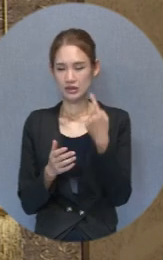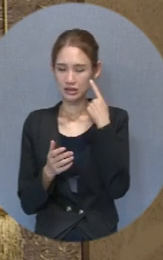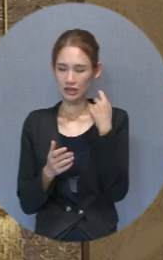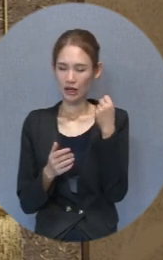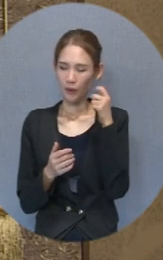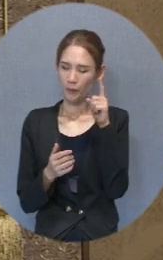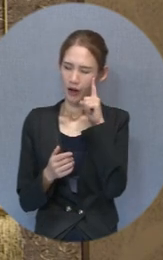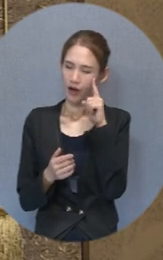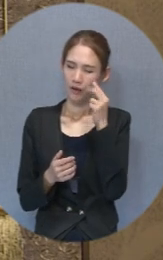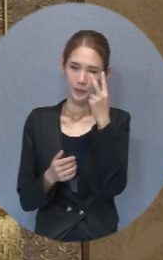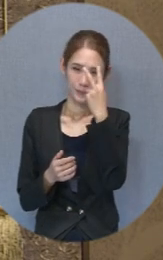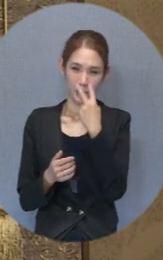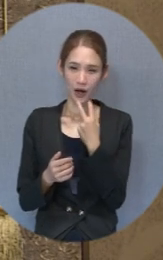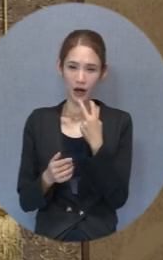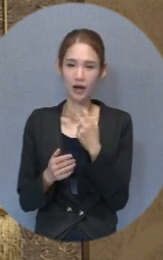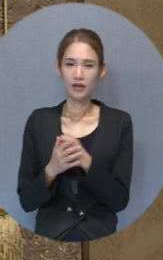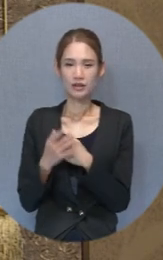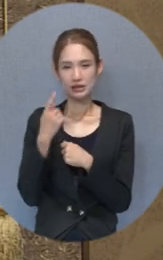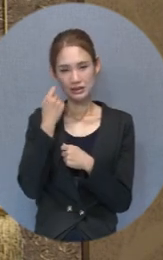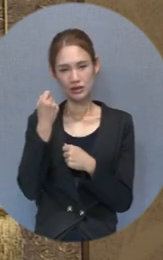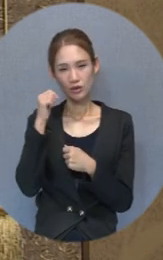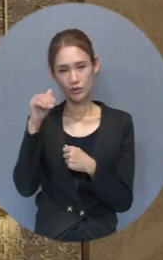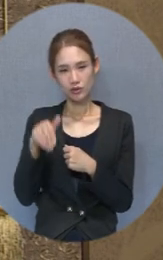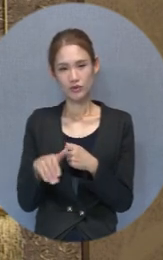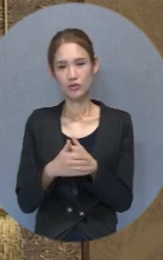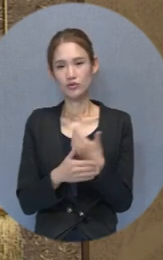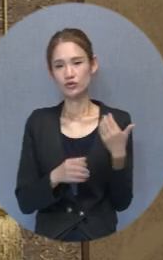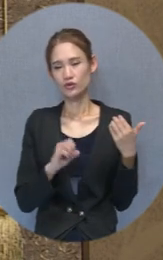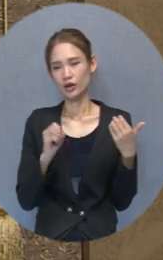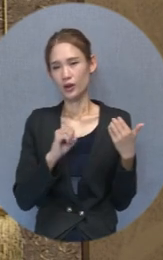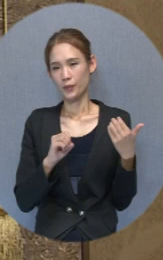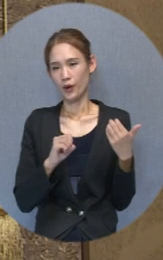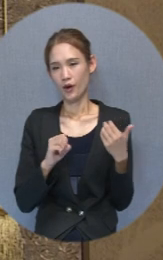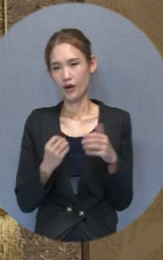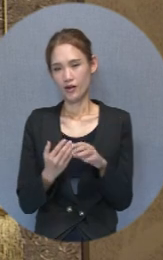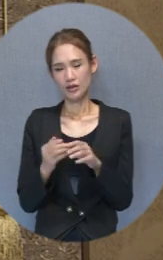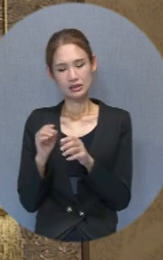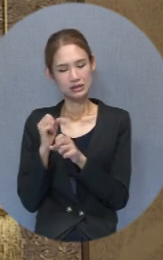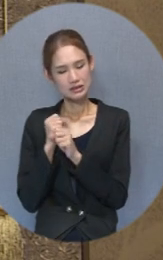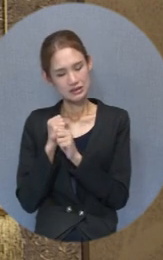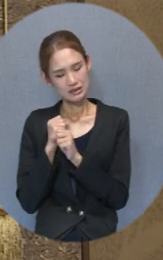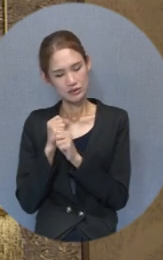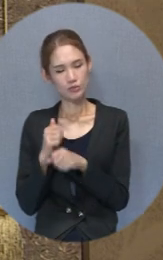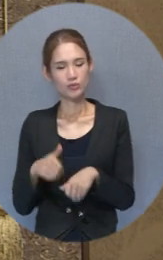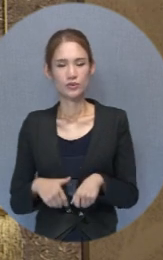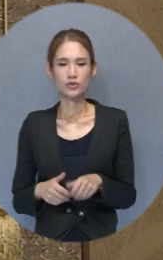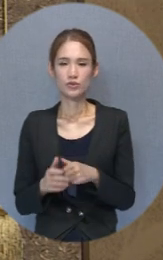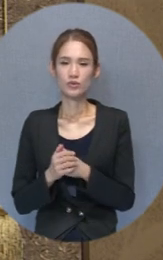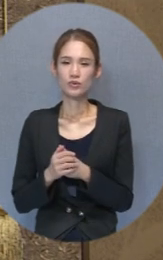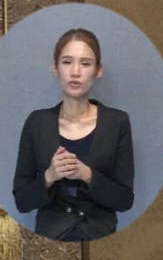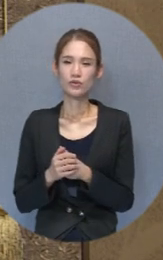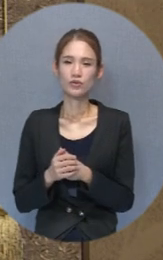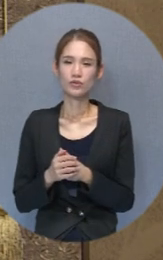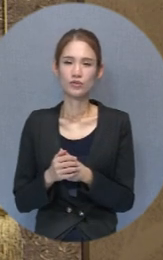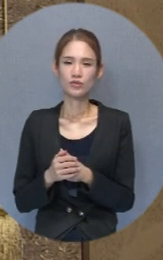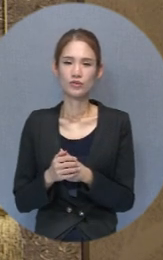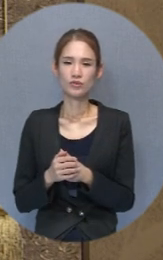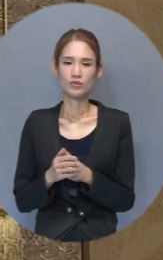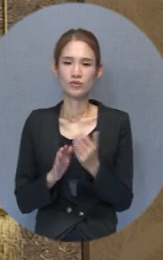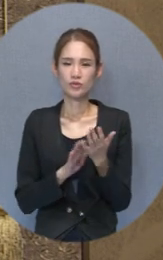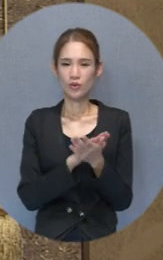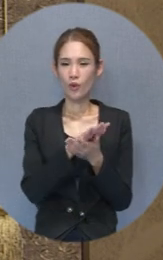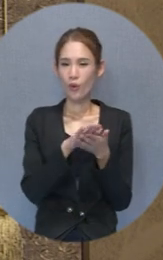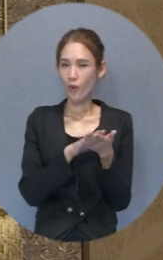없는 친구는 저시력인 친구에게 90% 이상을 의존해야 돼요. 네. 그래서